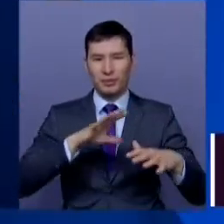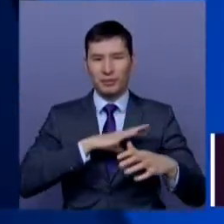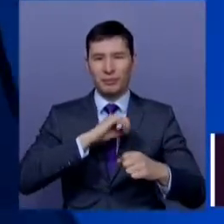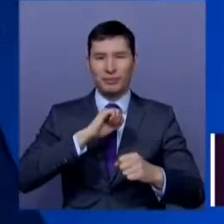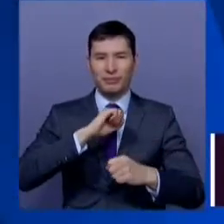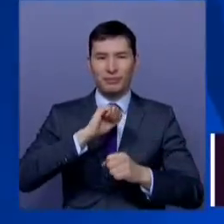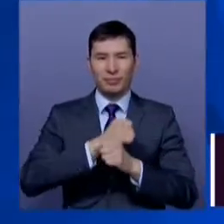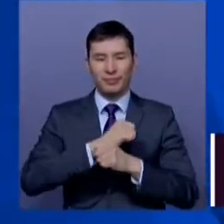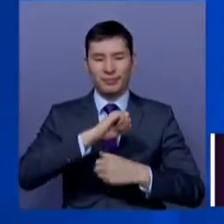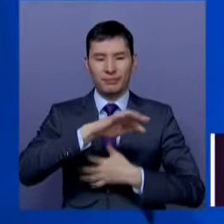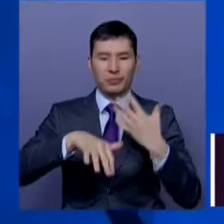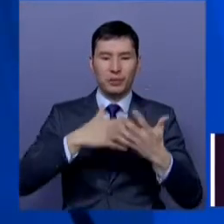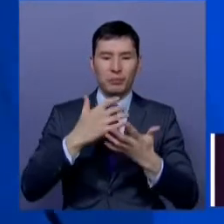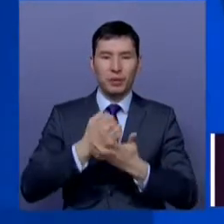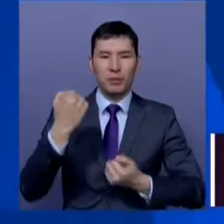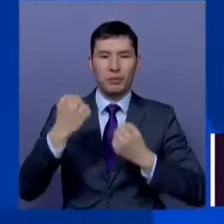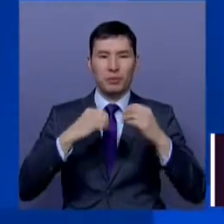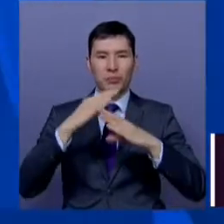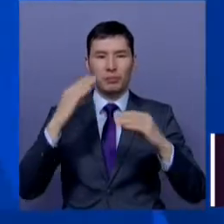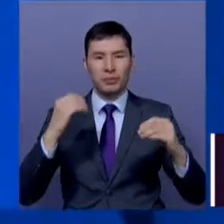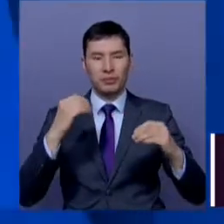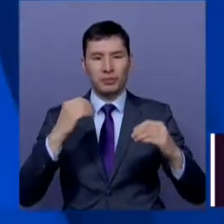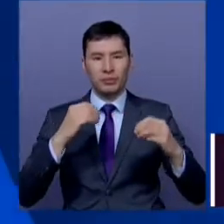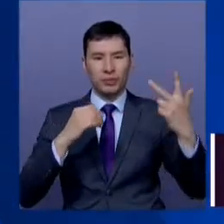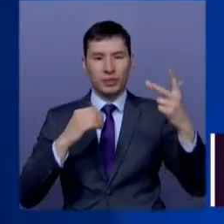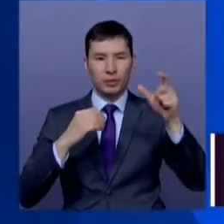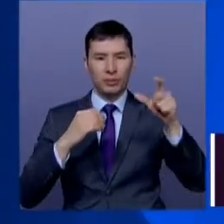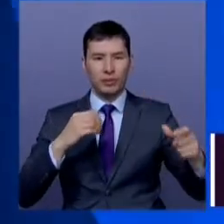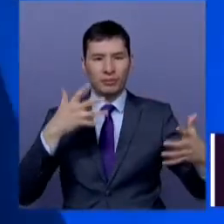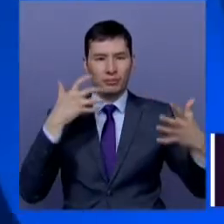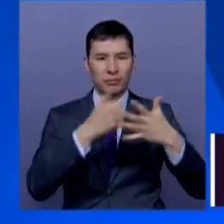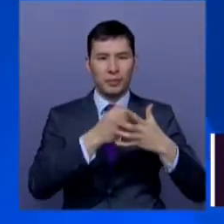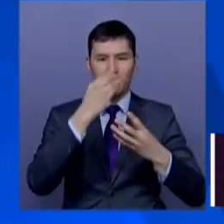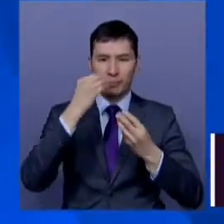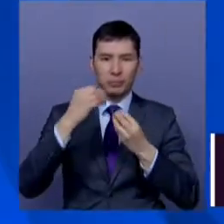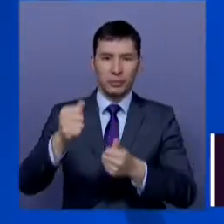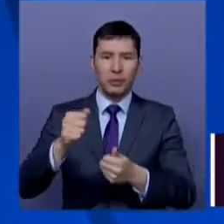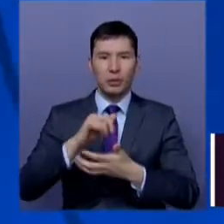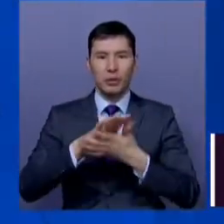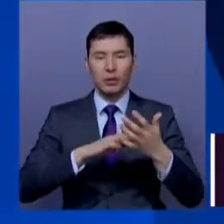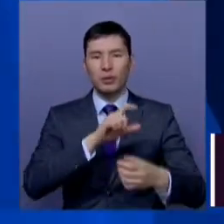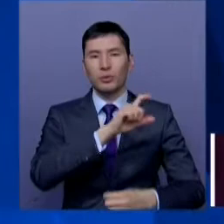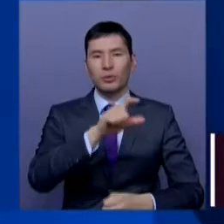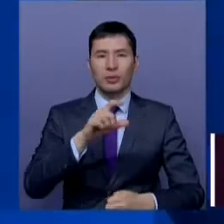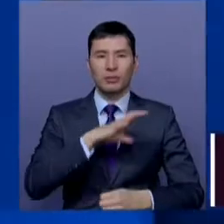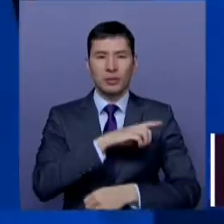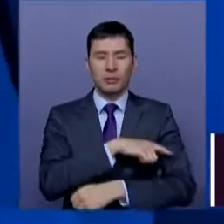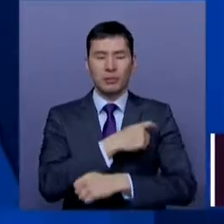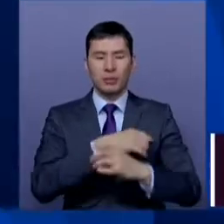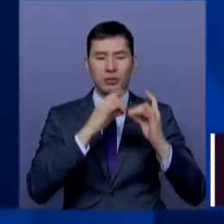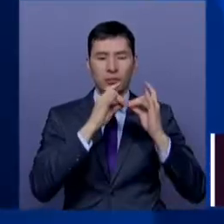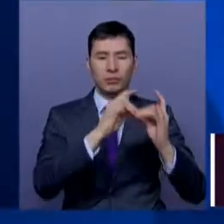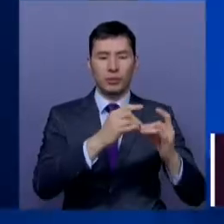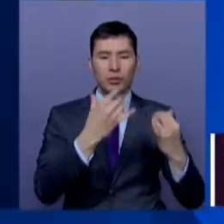жеңіл көлікпен үш адамды қағып, оқиға орнынан бой тасалаған. Бірнеше уақыт бойына ауруханада жатып шыққан жәбірленушілердің